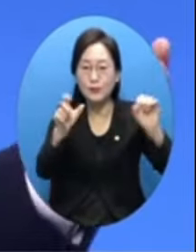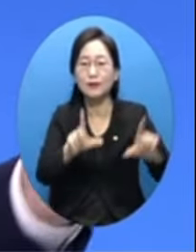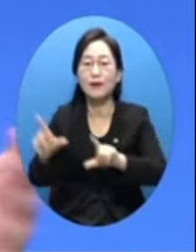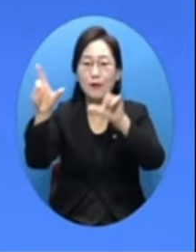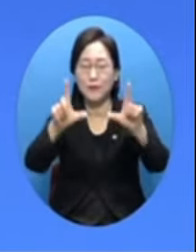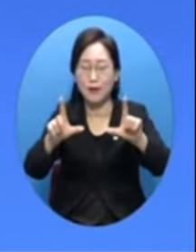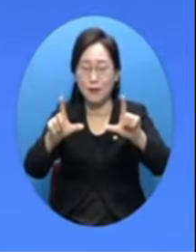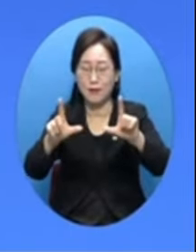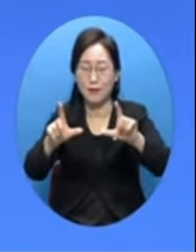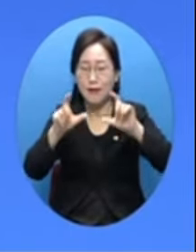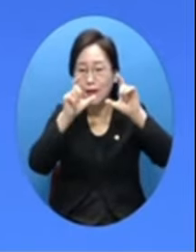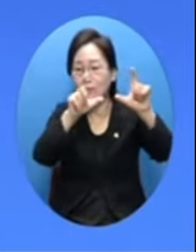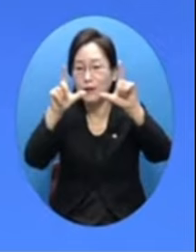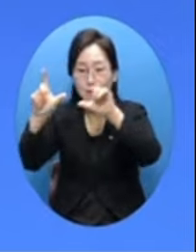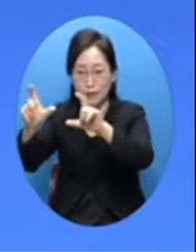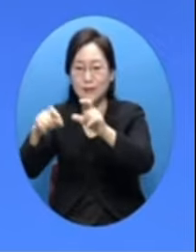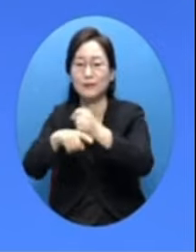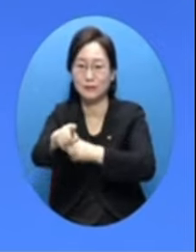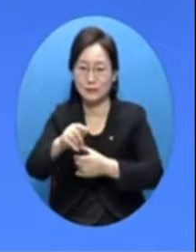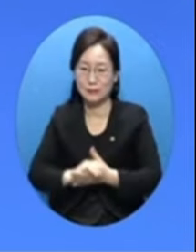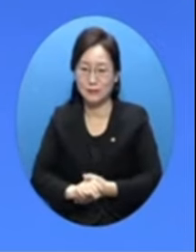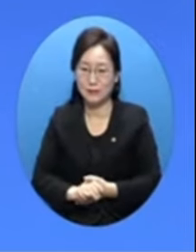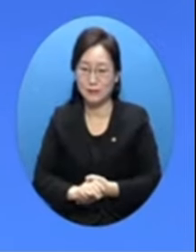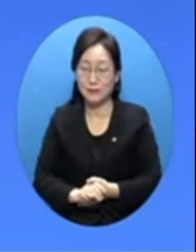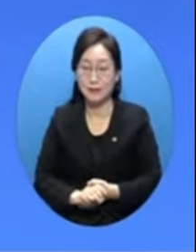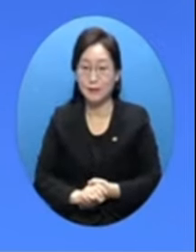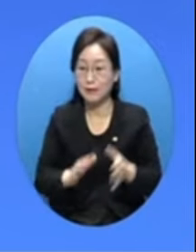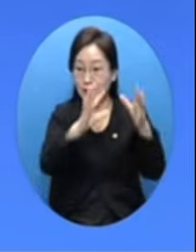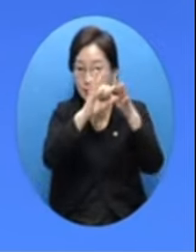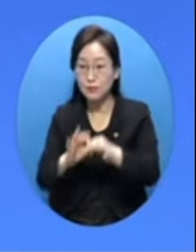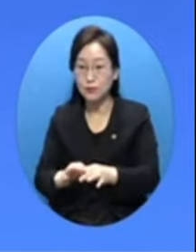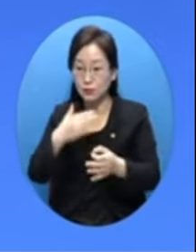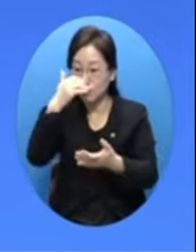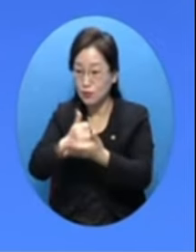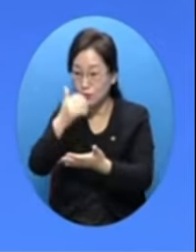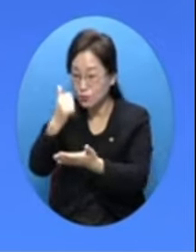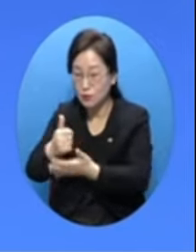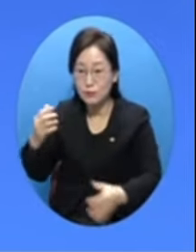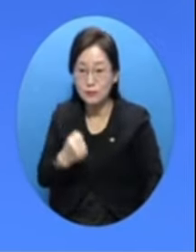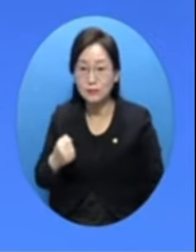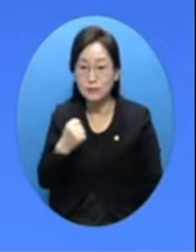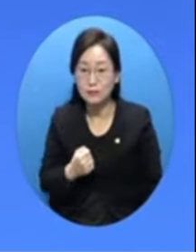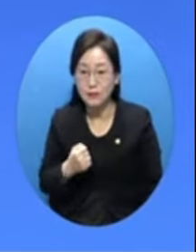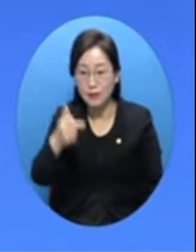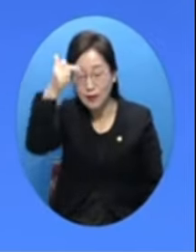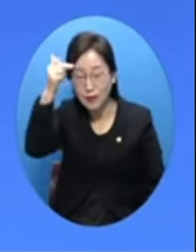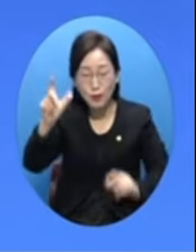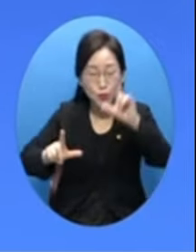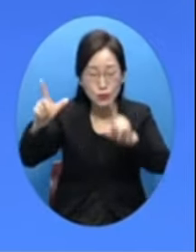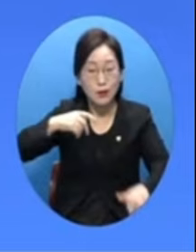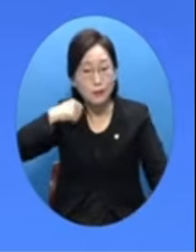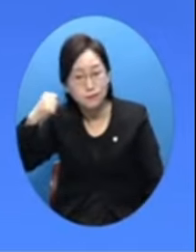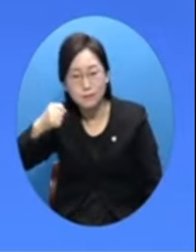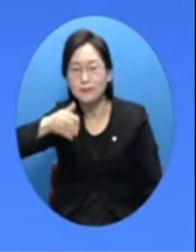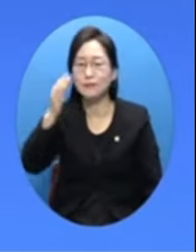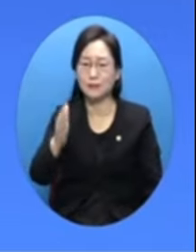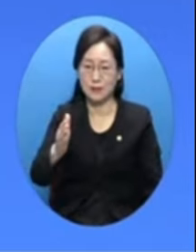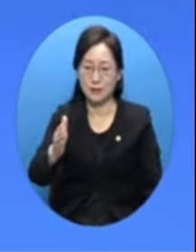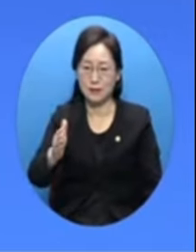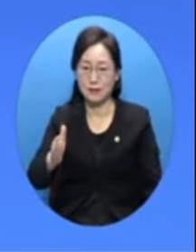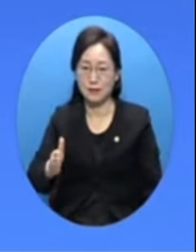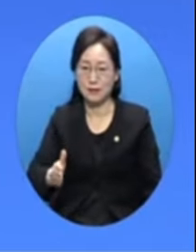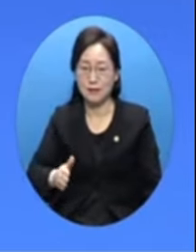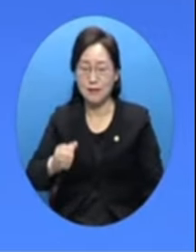만만하게 알리게 된 것입니다 더 이상 죄 가운데 살든 옛 사람의 모습에 붙잡혀 살지 말고